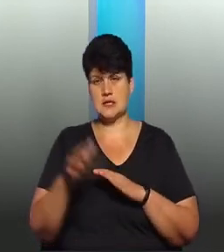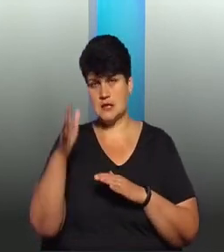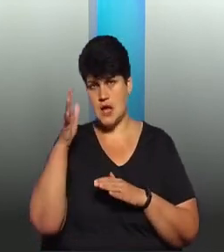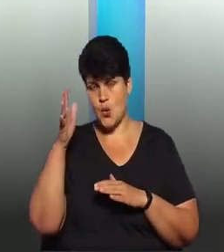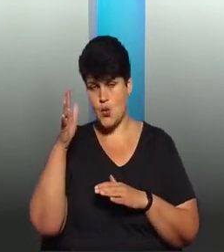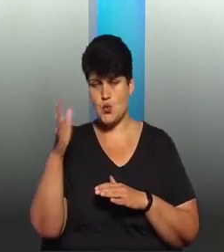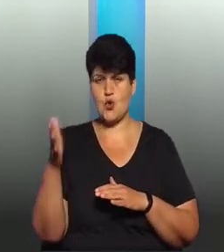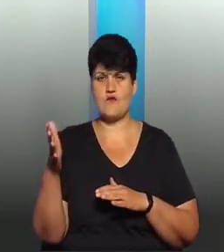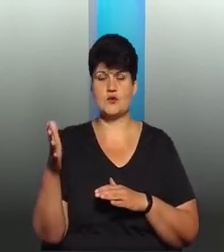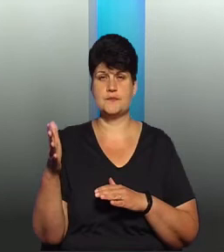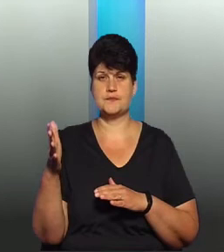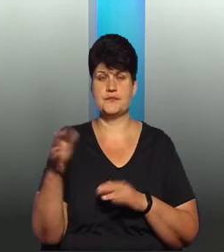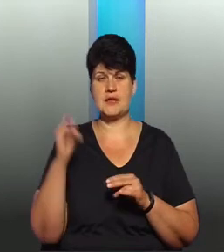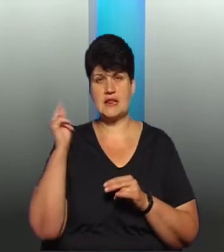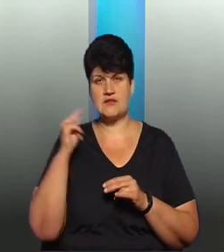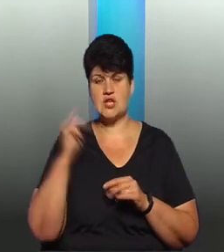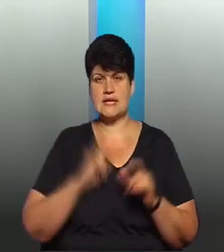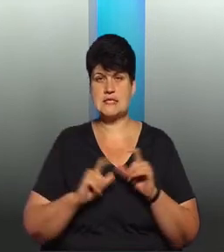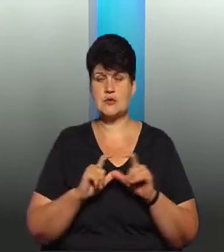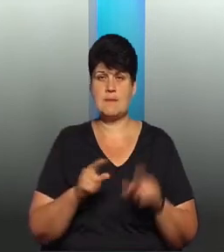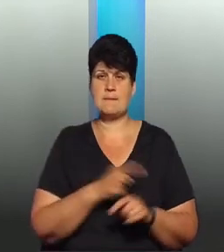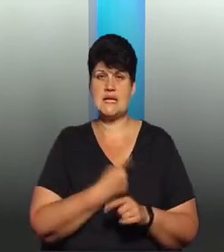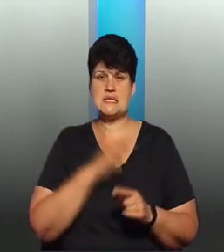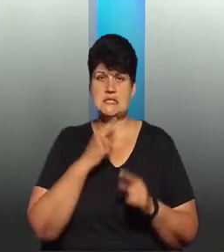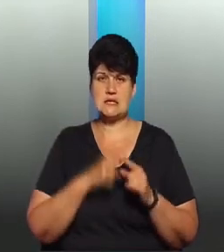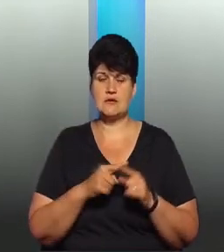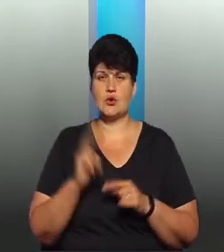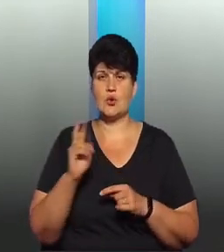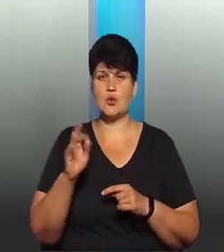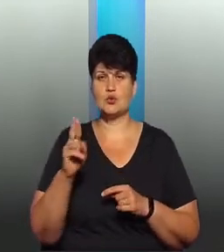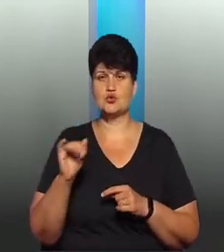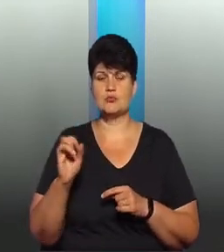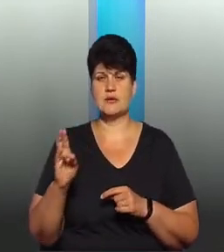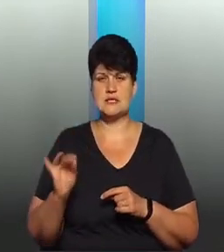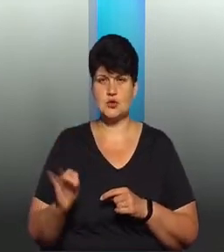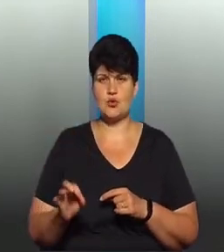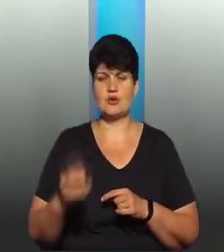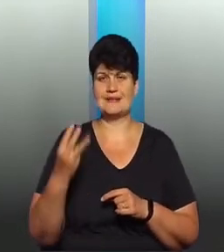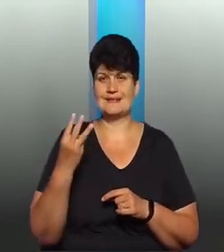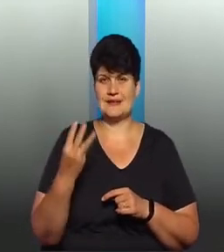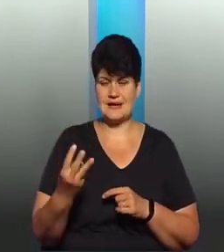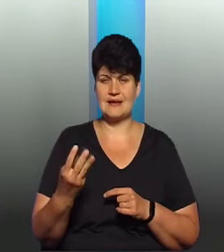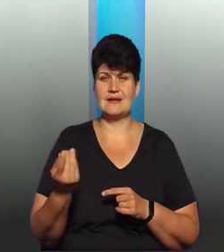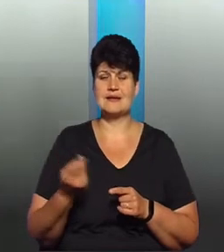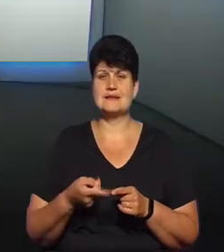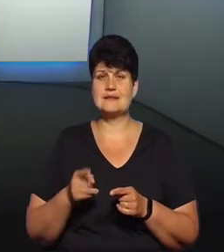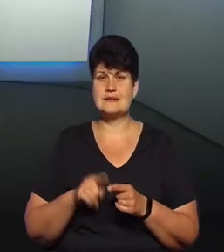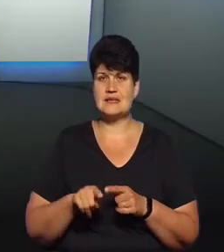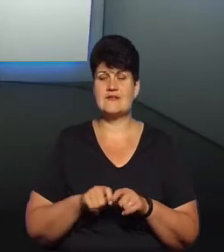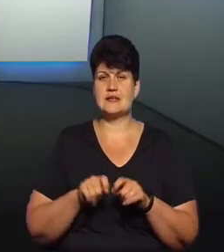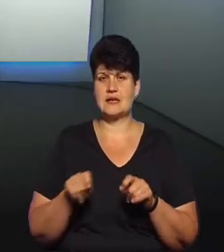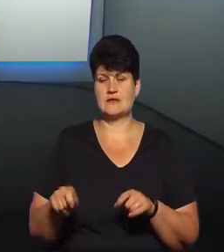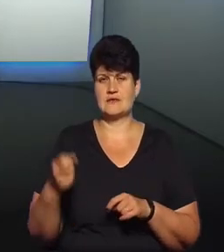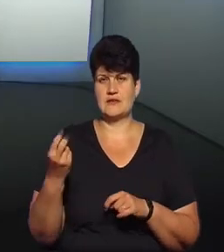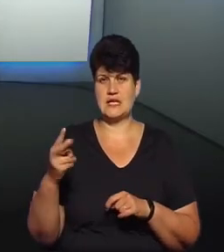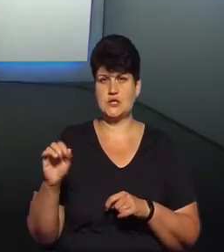навчального інституту медсестринства по вулиці Концюбинського, 3, центр вакцинації, де це відкрилося 12 серпня. Це суто для студентів? Для